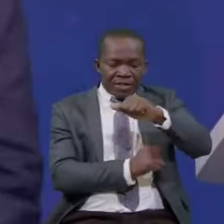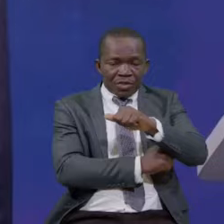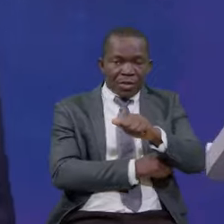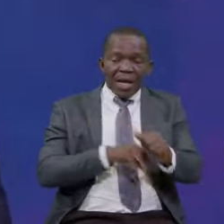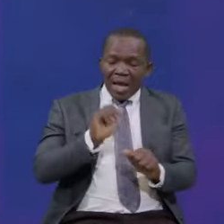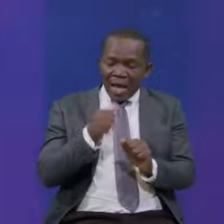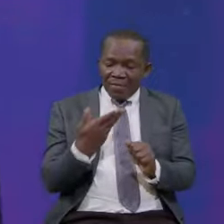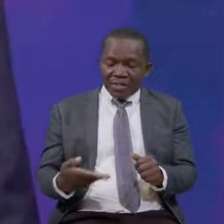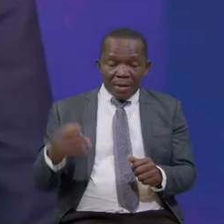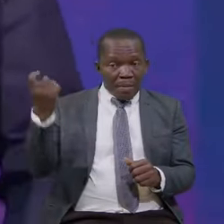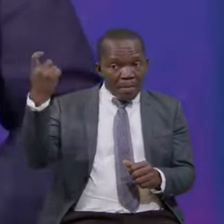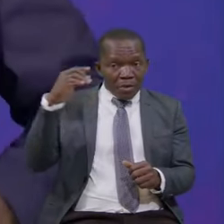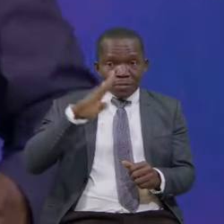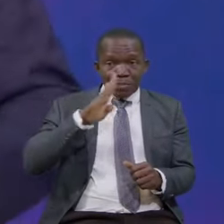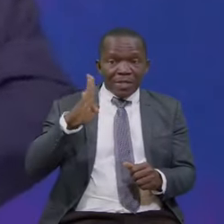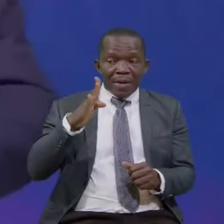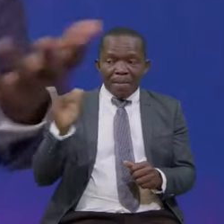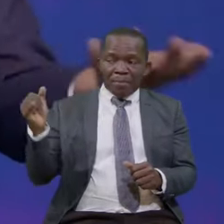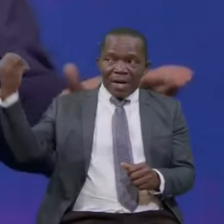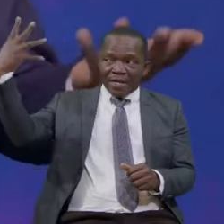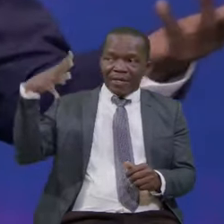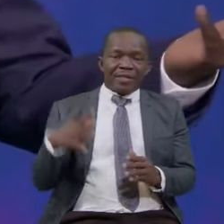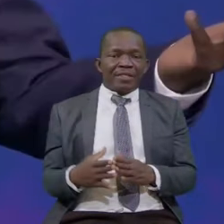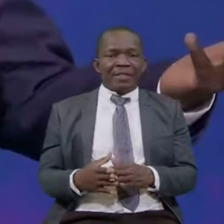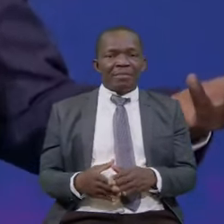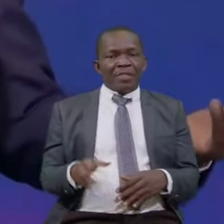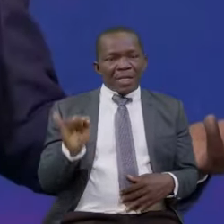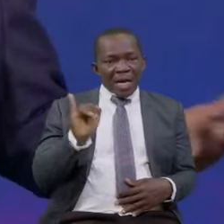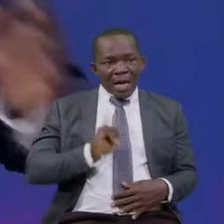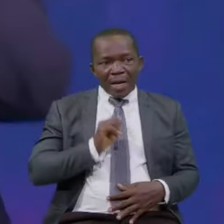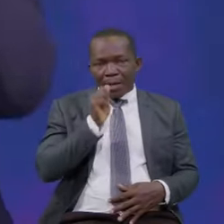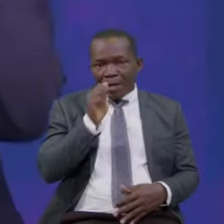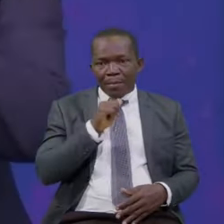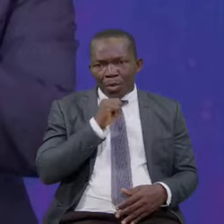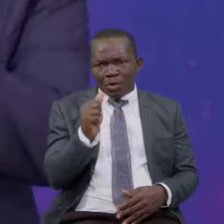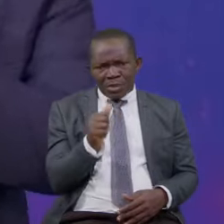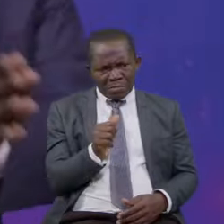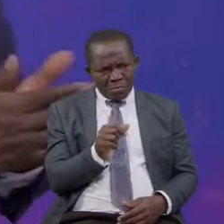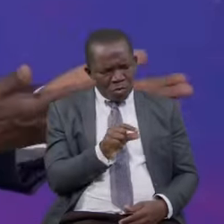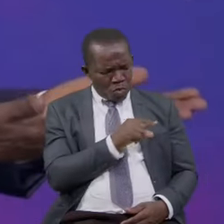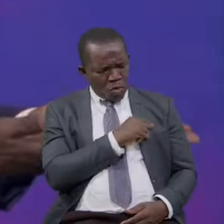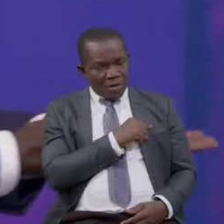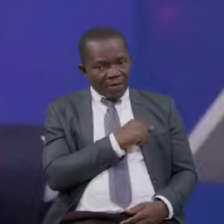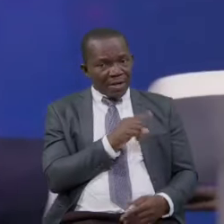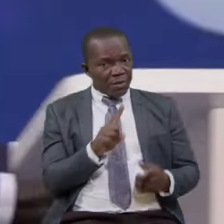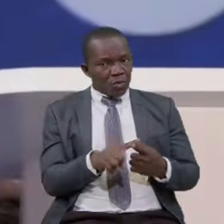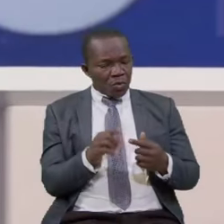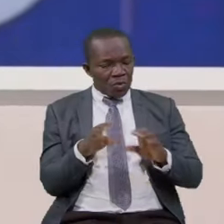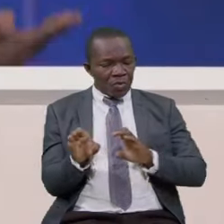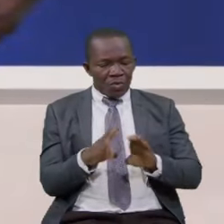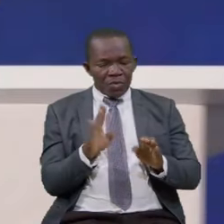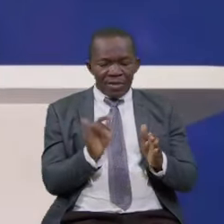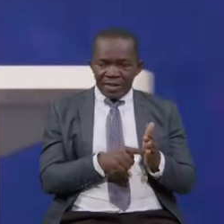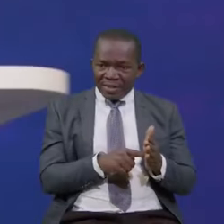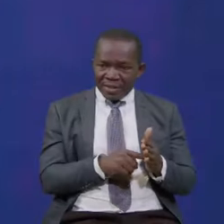je ne suis pas qualifié pour ceci ce n'est pas un bien familial je ne suis